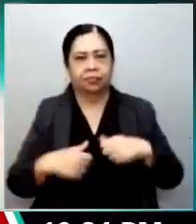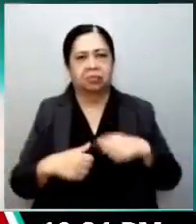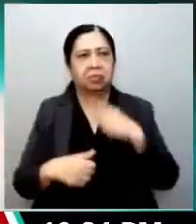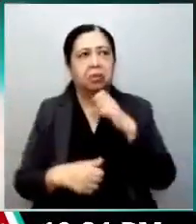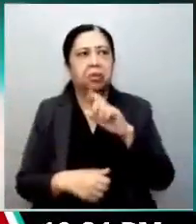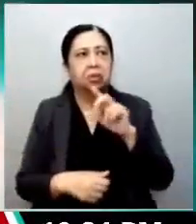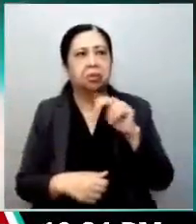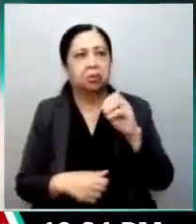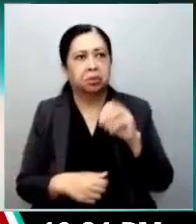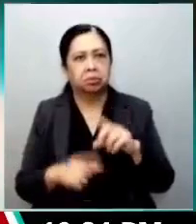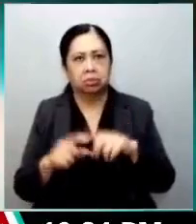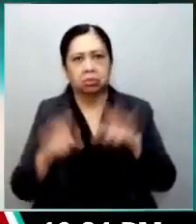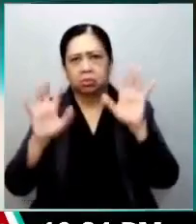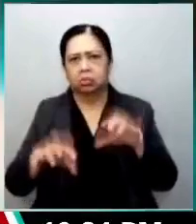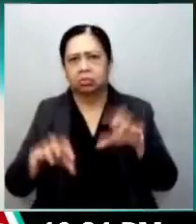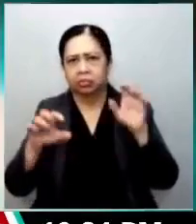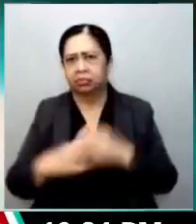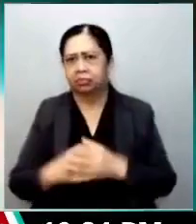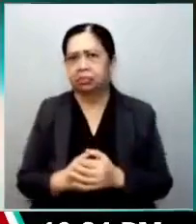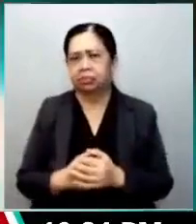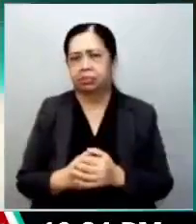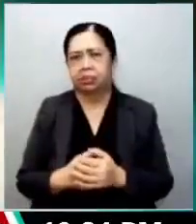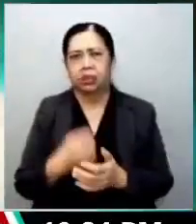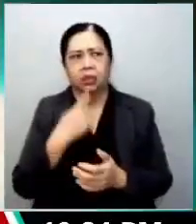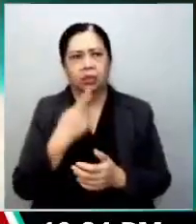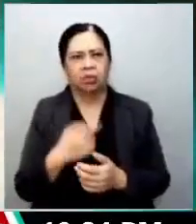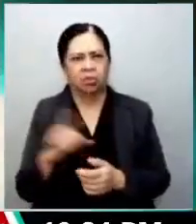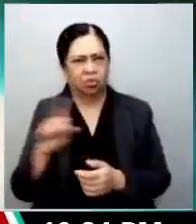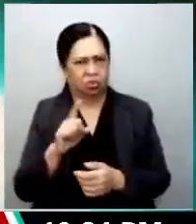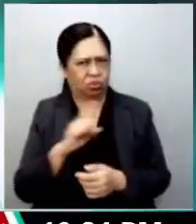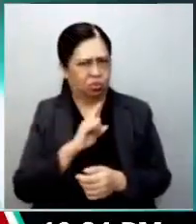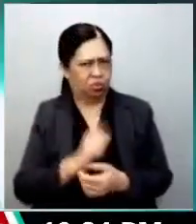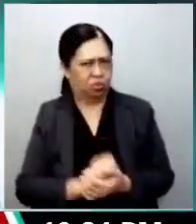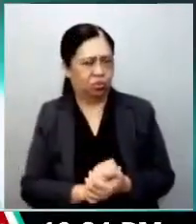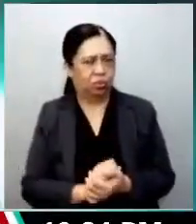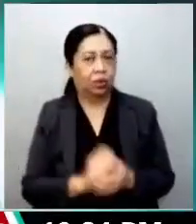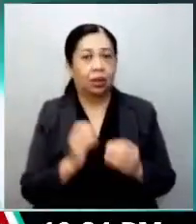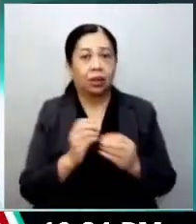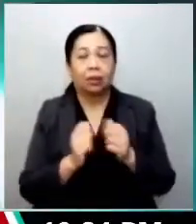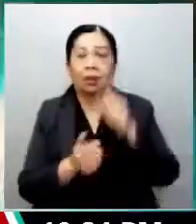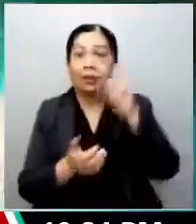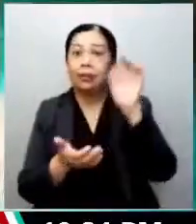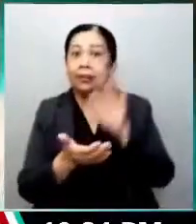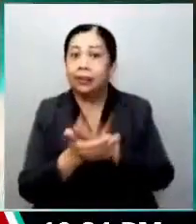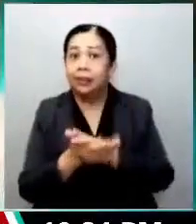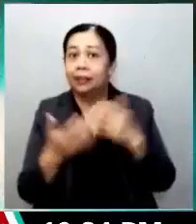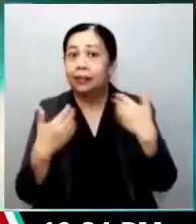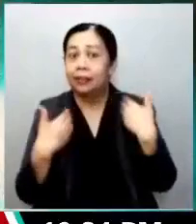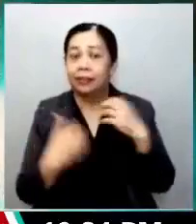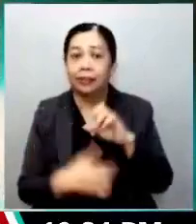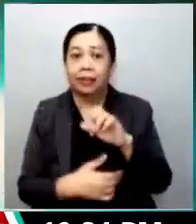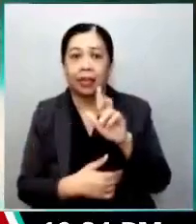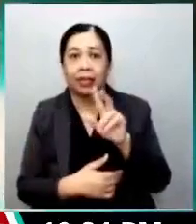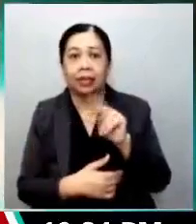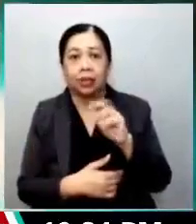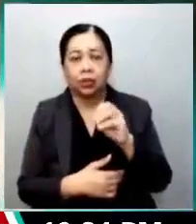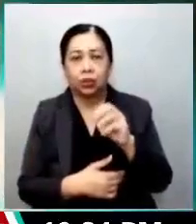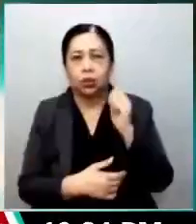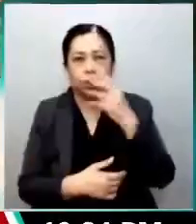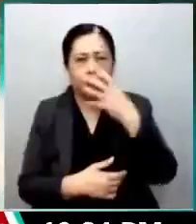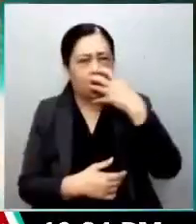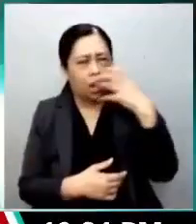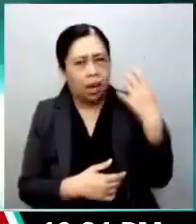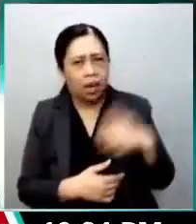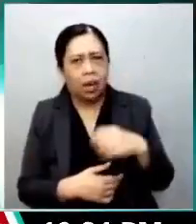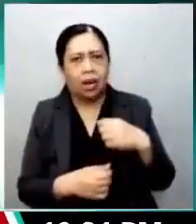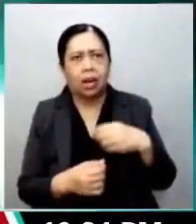ulan. Sabi ko, ano kaya yun? Karinimang paniwala, kapag may El Nino, mainit ang panahon at madalang ang